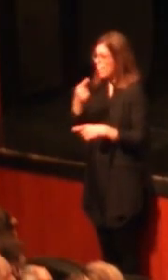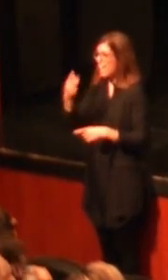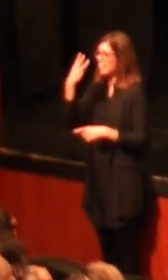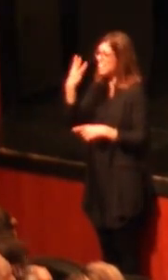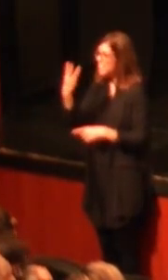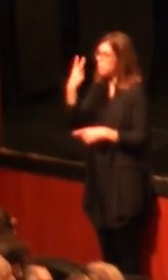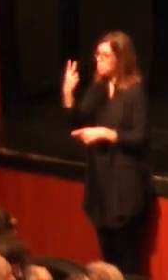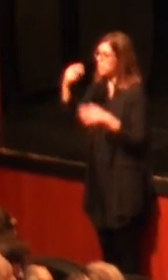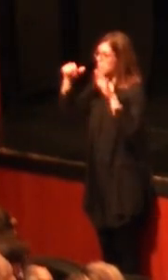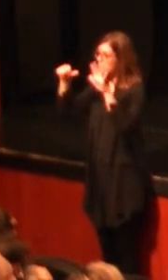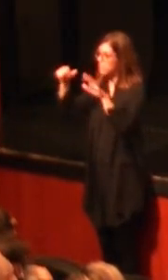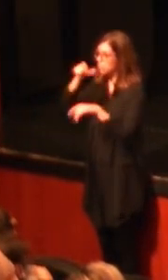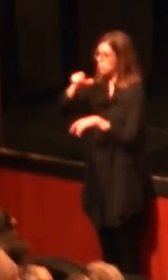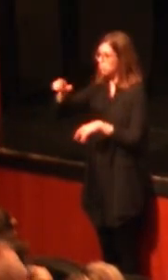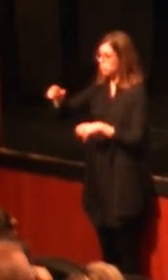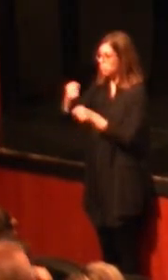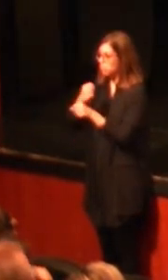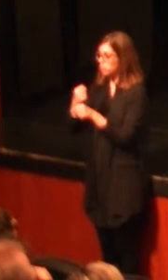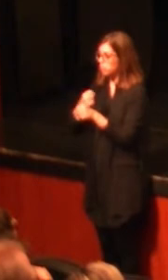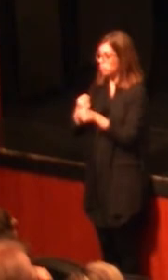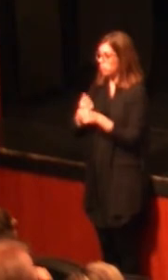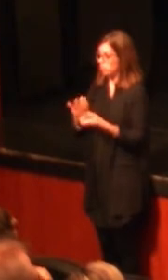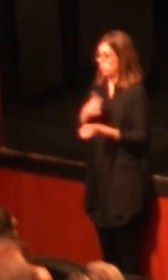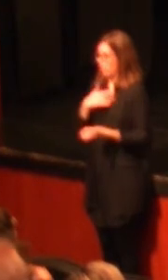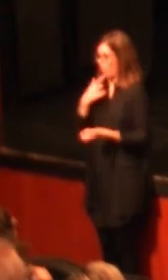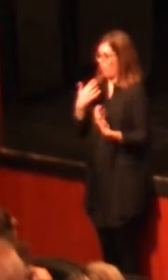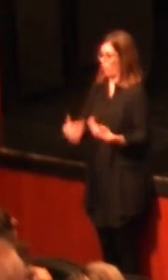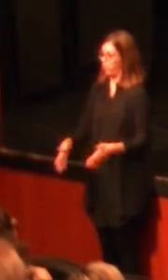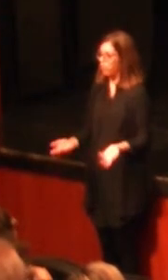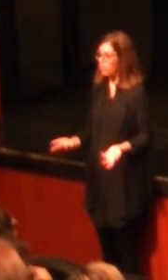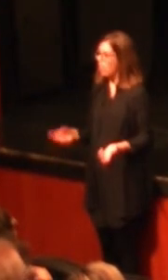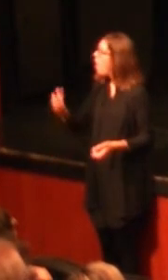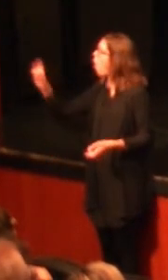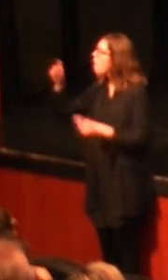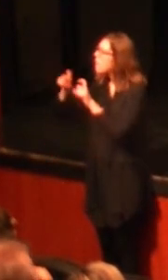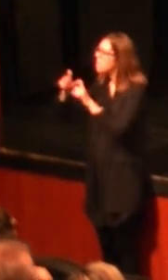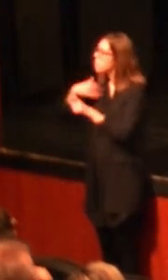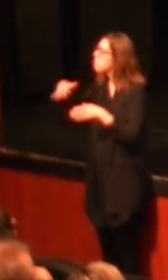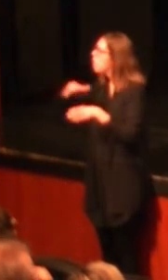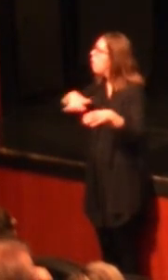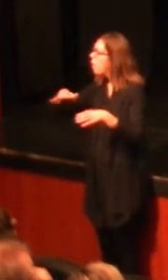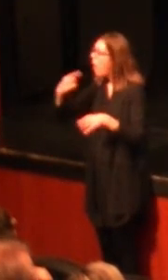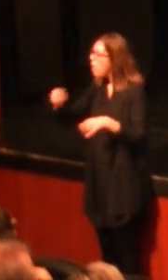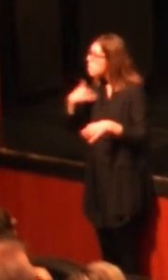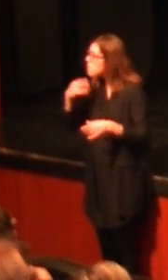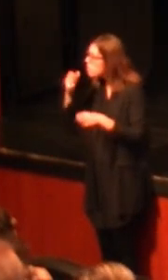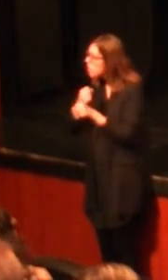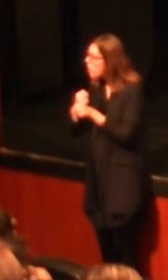vegades per posar en valor també està aquí l'alcalde, perquè sàpiga també no sé quantes empreses d'aquesta zona tenen 346 treballadors.